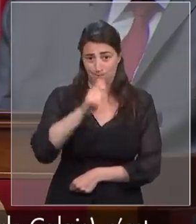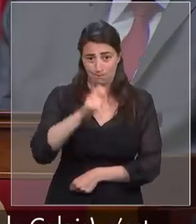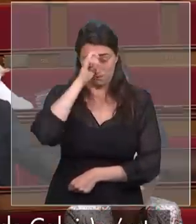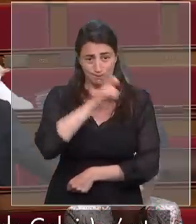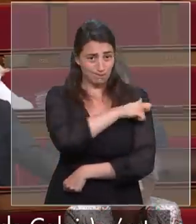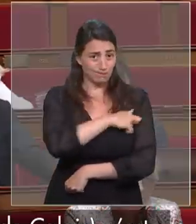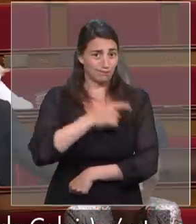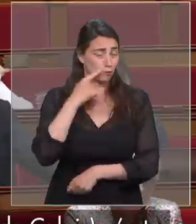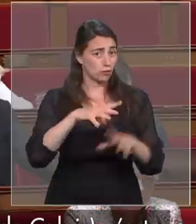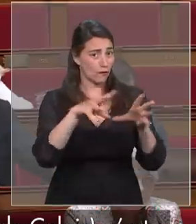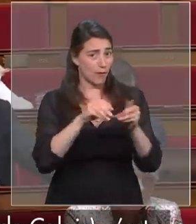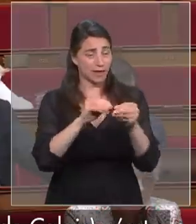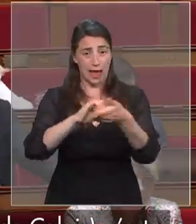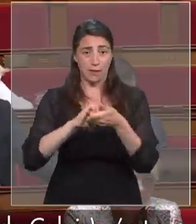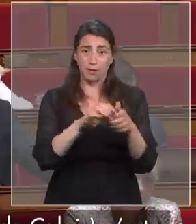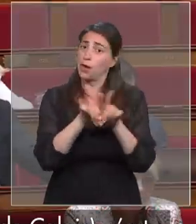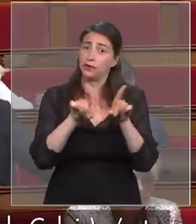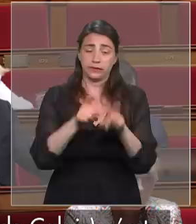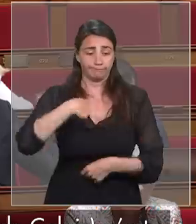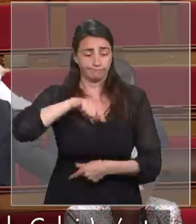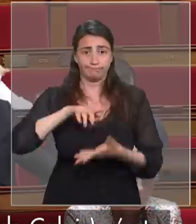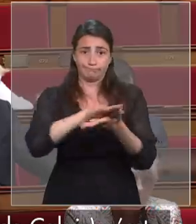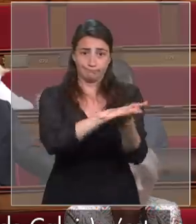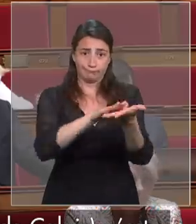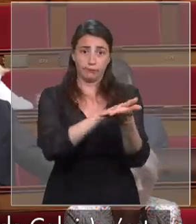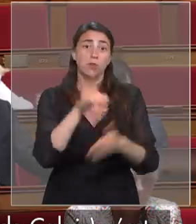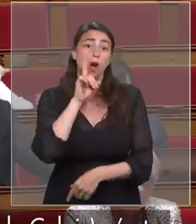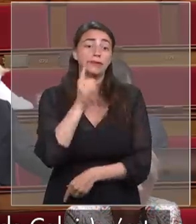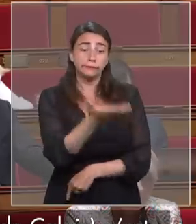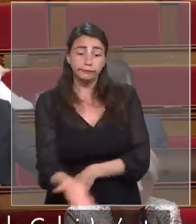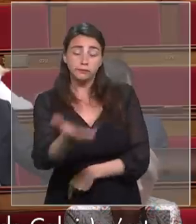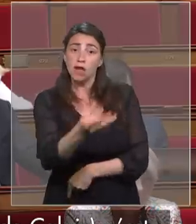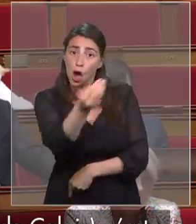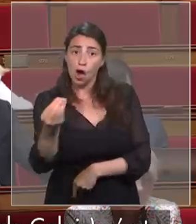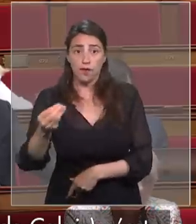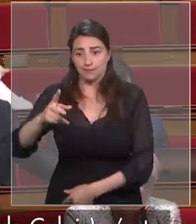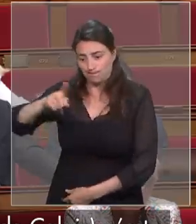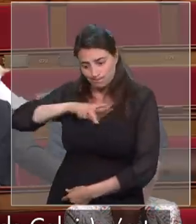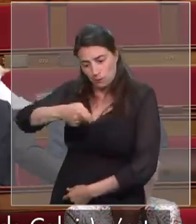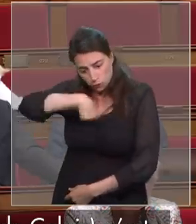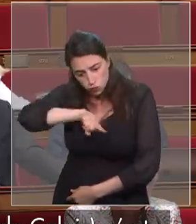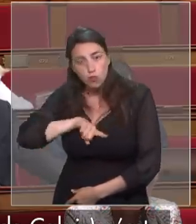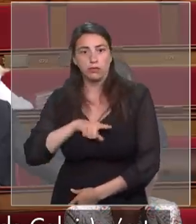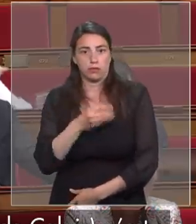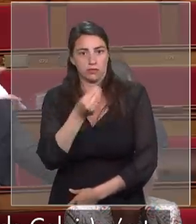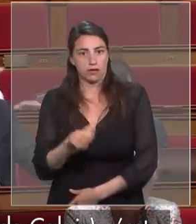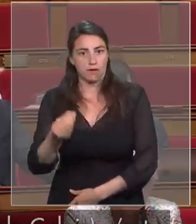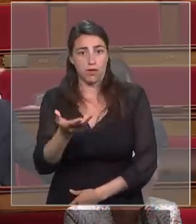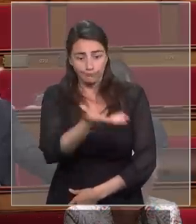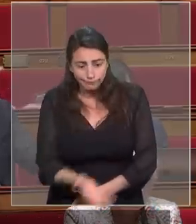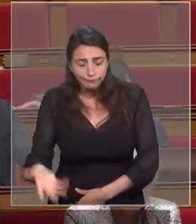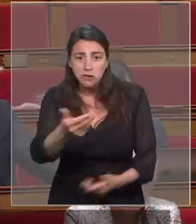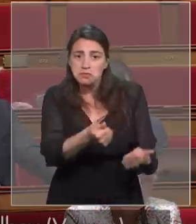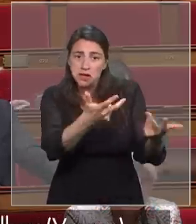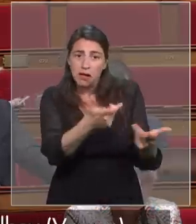lui adresser nos excuses. Parce que ses enfants sont nos enfants. Lucas, Thibault, Chanel ou Dina, ils ont mis fin à leurs jours à